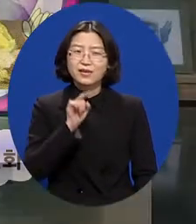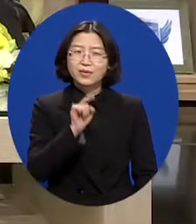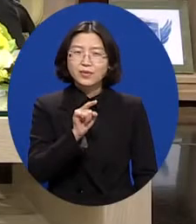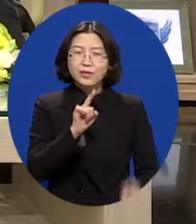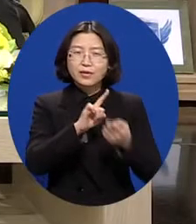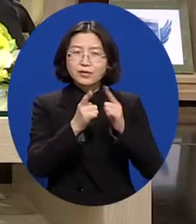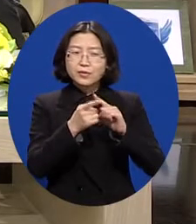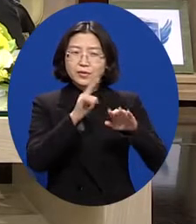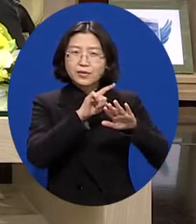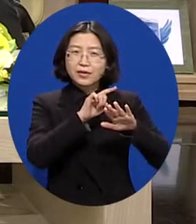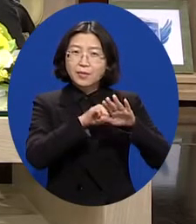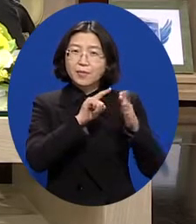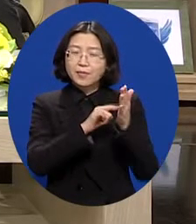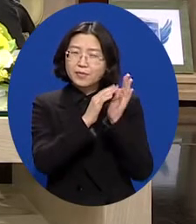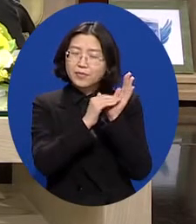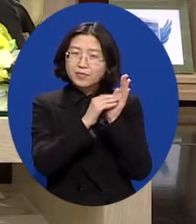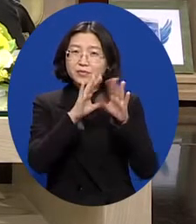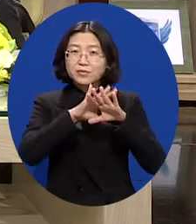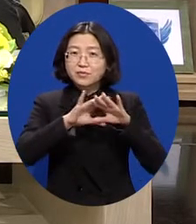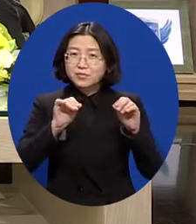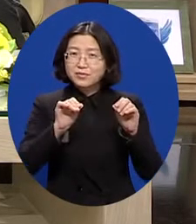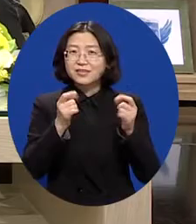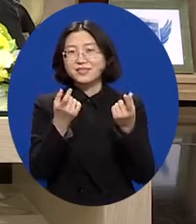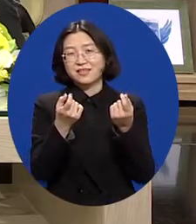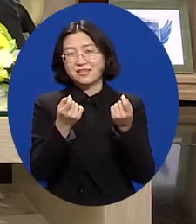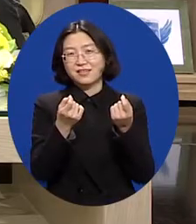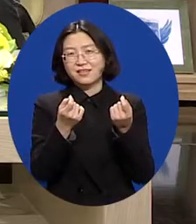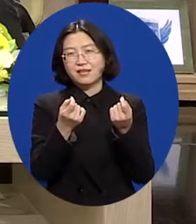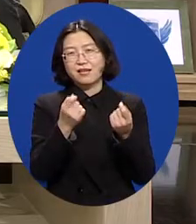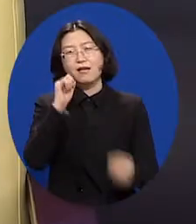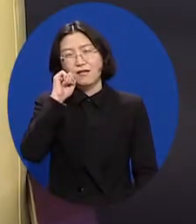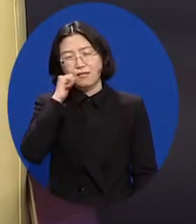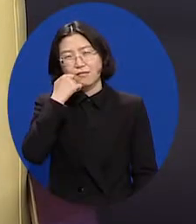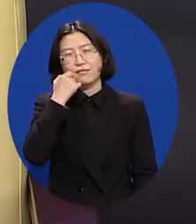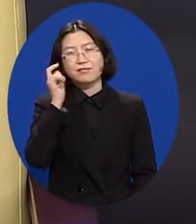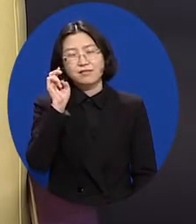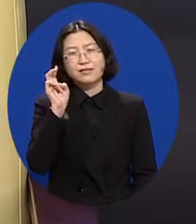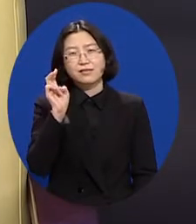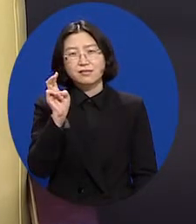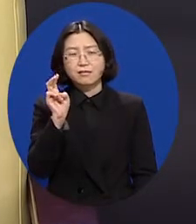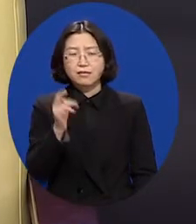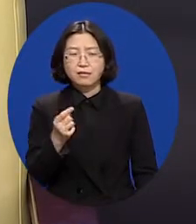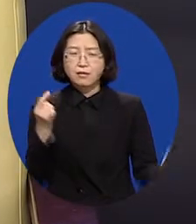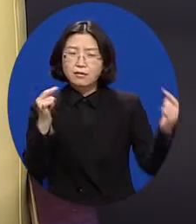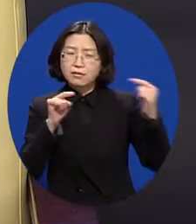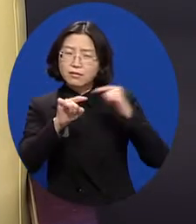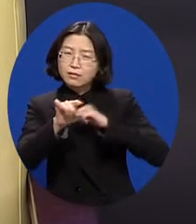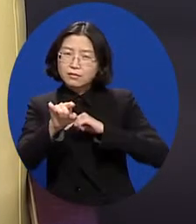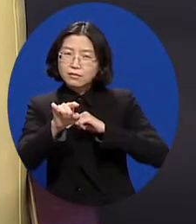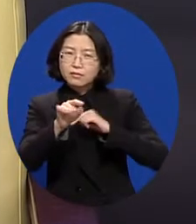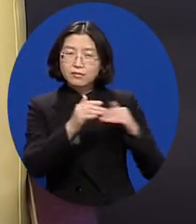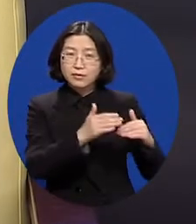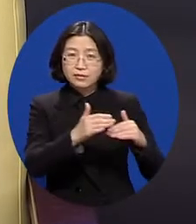해독하는 것과 비슷해 보이는데요. 그러니까 어려울 수 있을 것 같습니다. 마음과 다르게 엇나가는 대화 과정도 있을 것